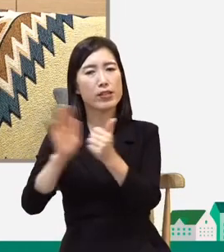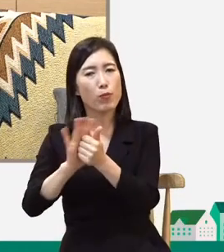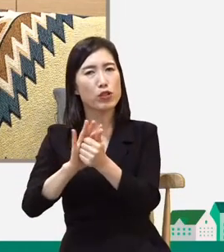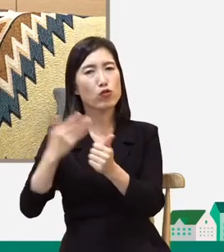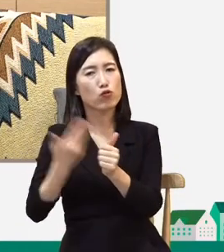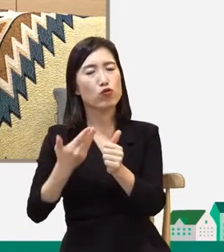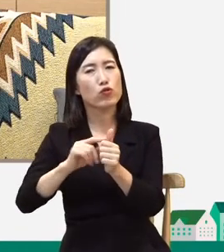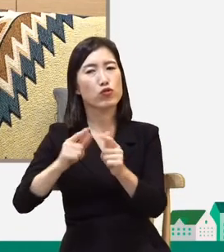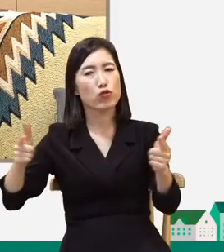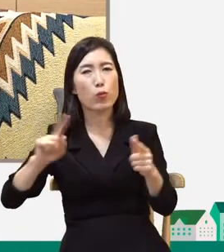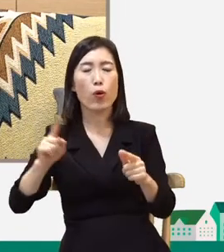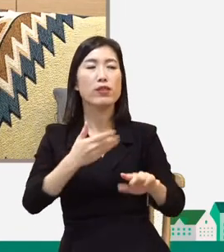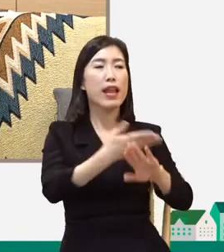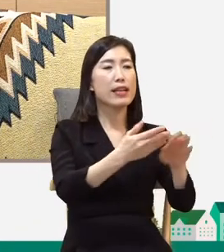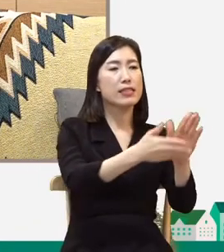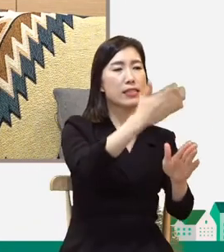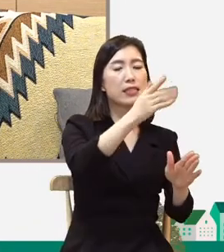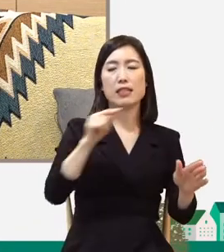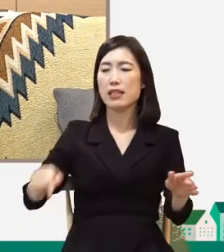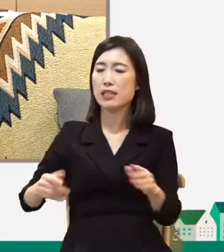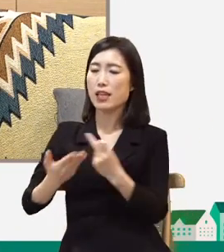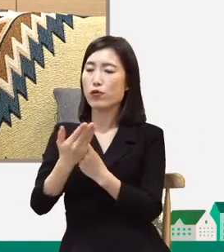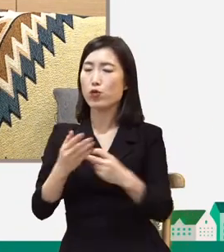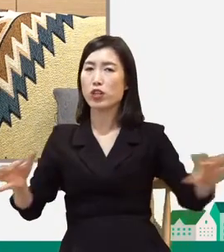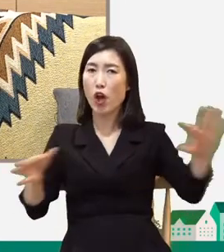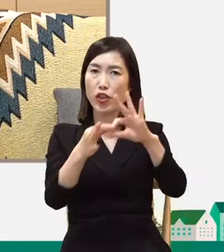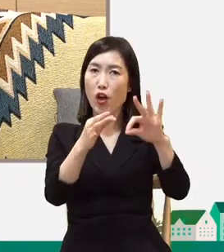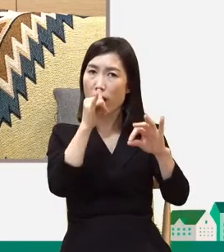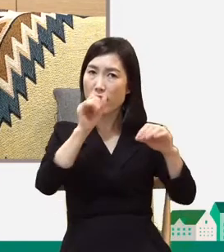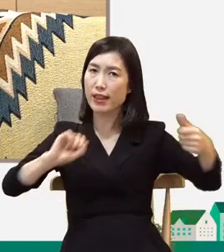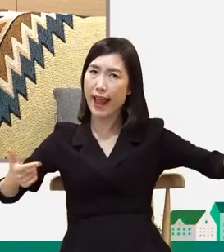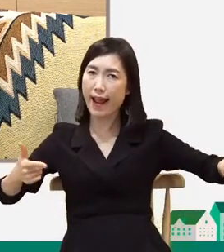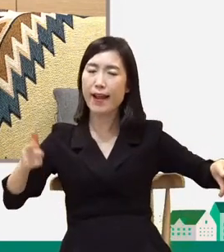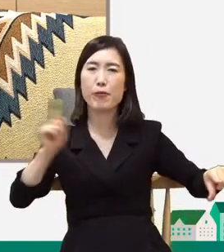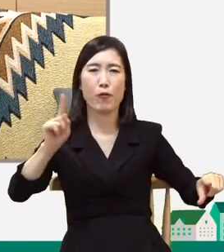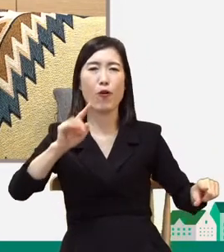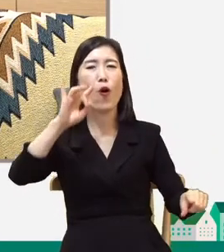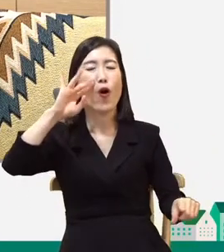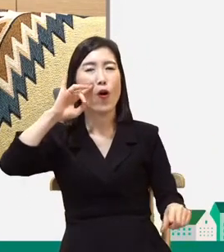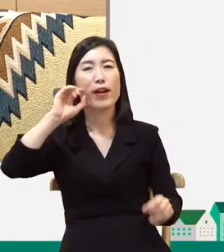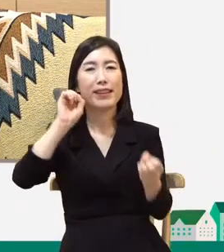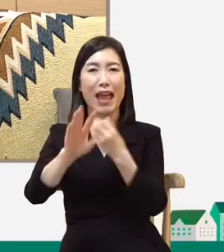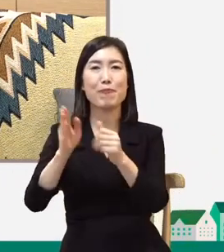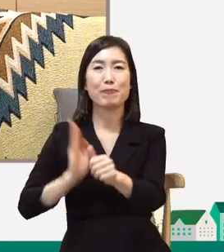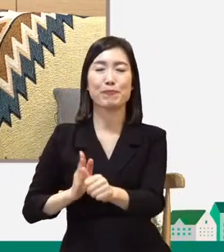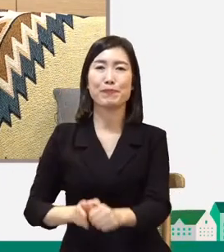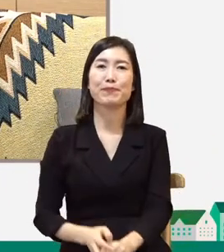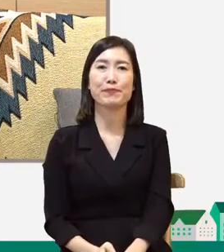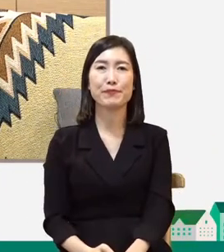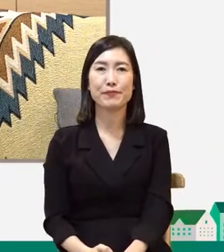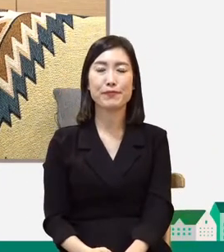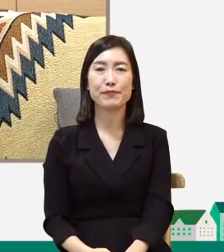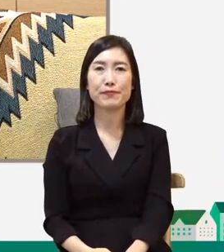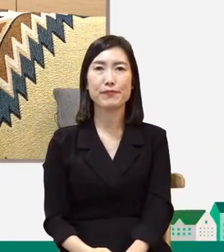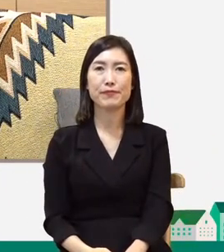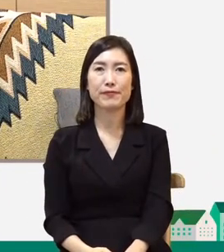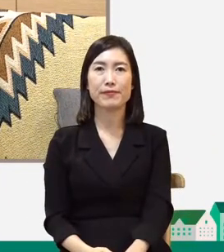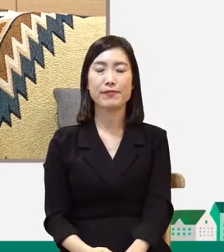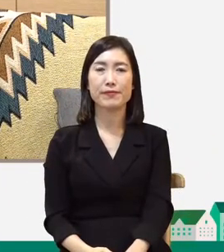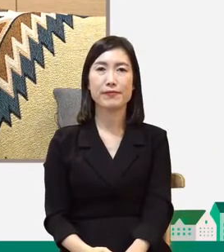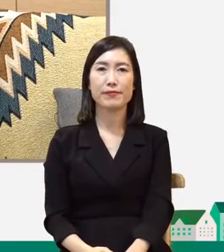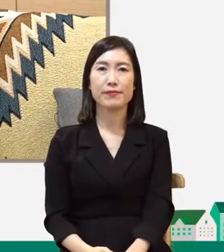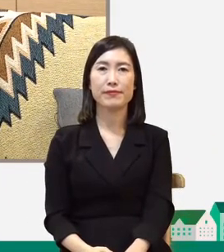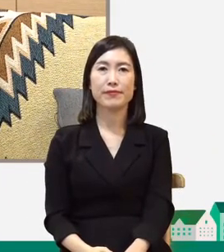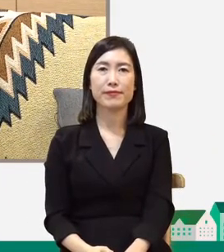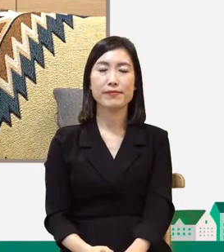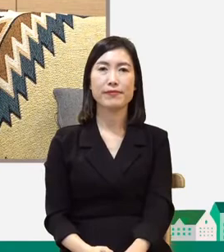제공하는지 아니면 타 기관 혹은 제도와 연계하는 건지를 궁금하다고 말씀해 주셨습니다. 네, 그러면은